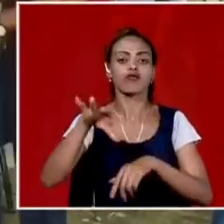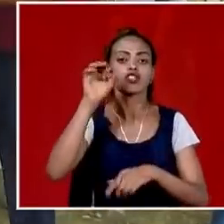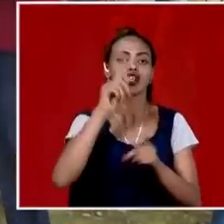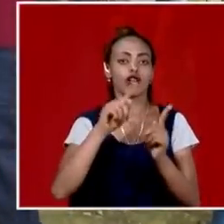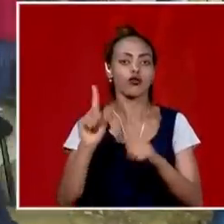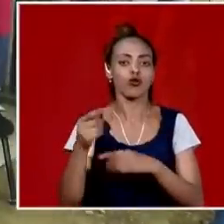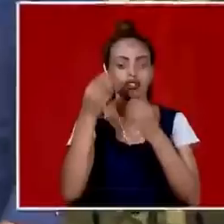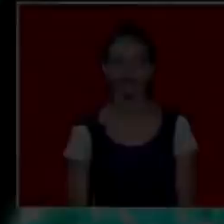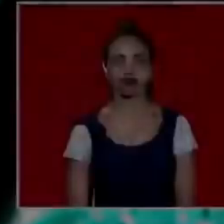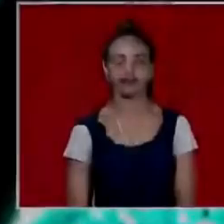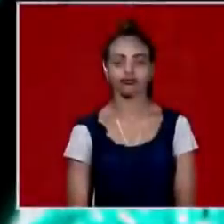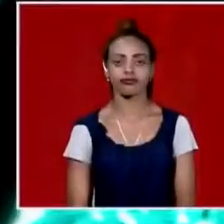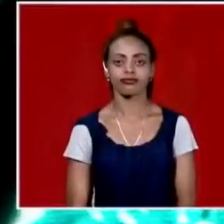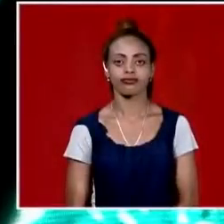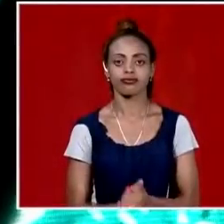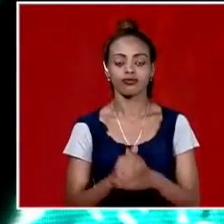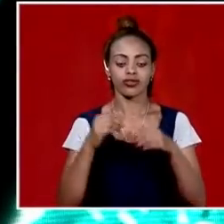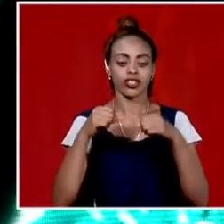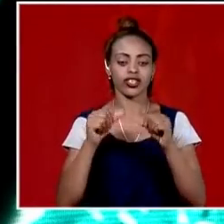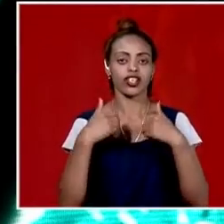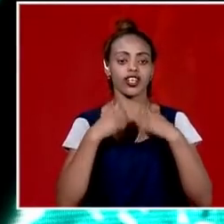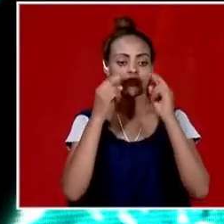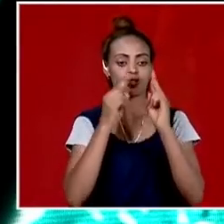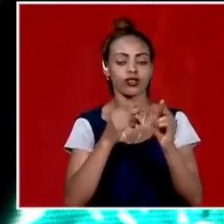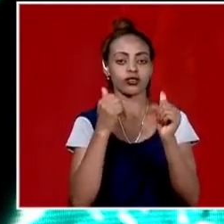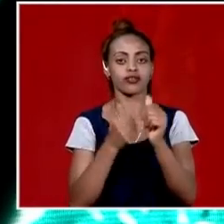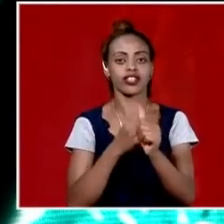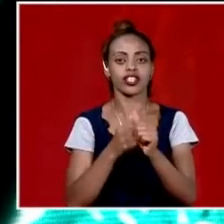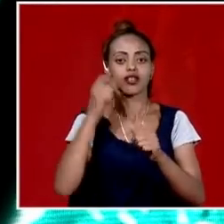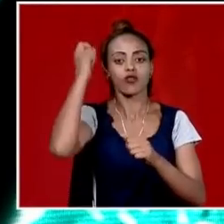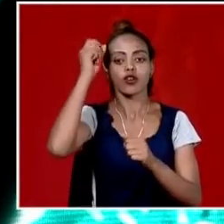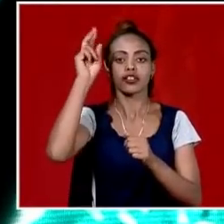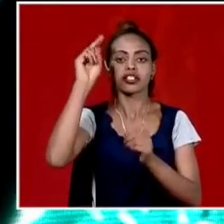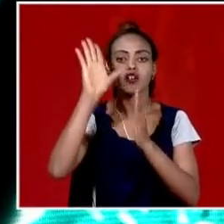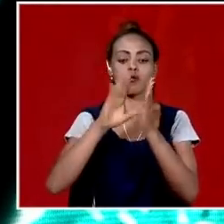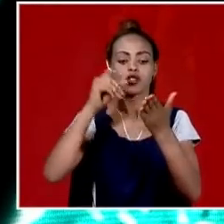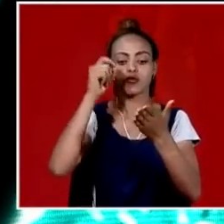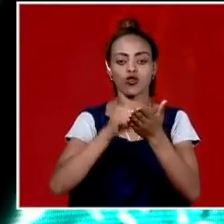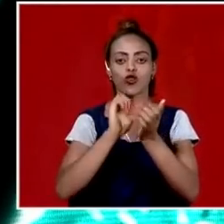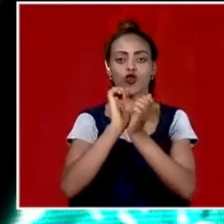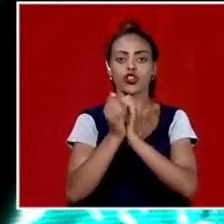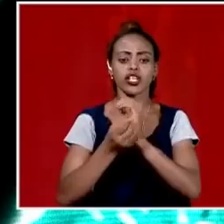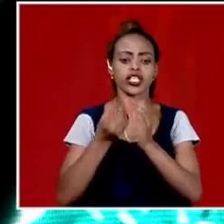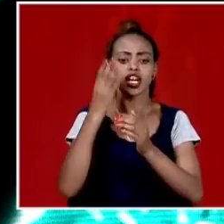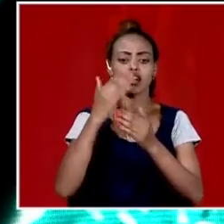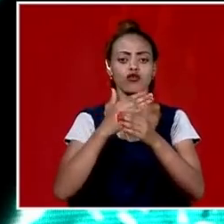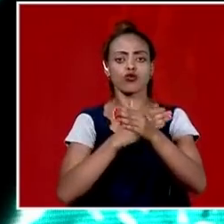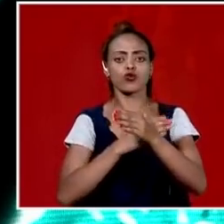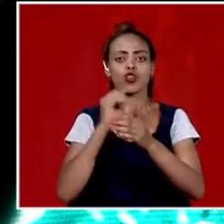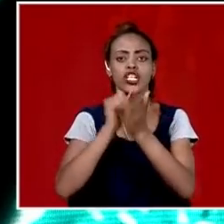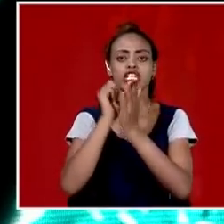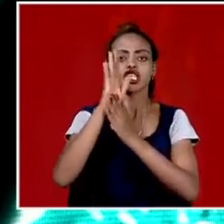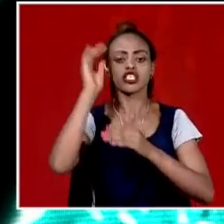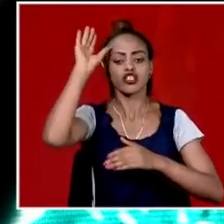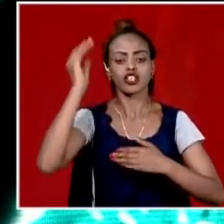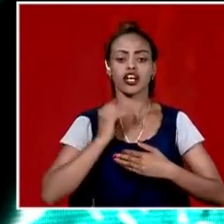እውን ተሓቢሩ ኣሎ። ንቕፅል ኣለና ክቡራትን ክቡራናን ብዓወት 20 ጉንበት ዝተመዝገቡ ለውጥታት ዝያዳ ክጥጥዑ ሕድሪ ጀጋናየታትና